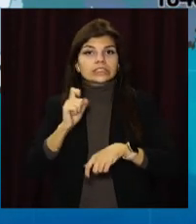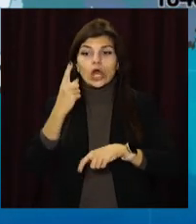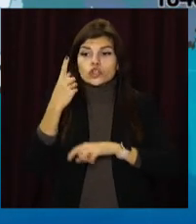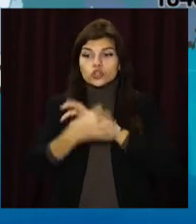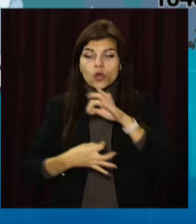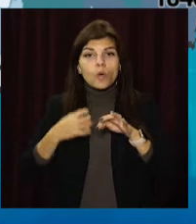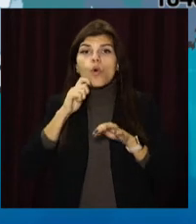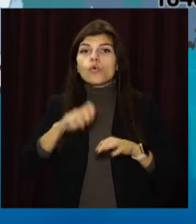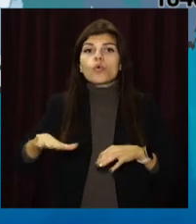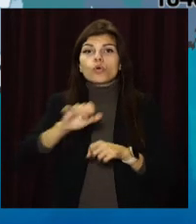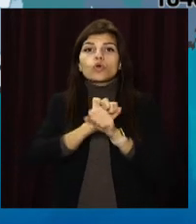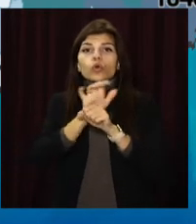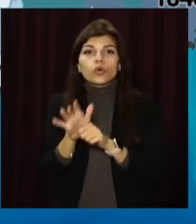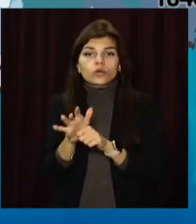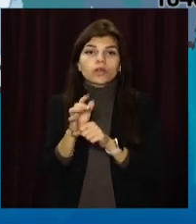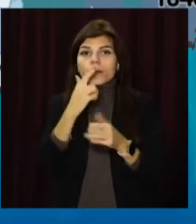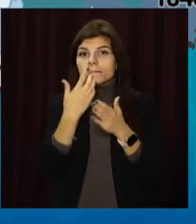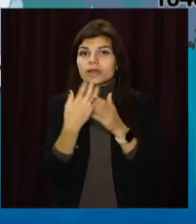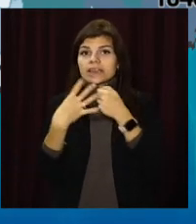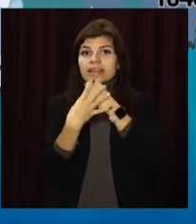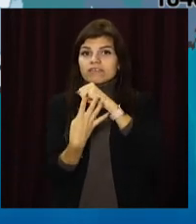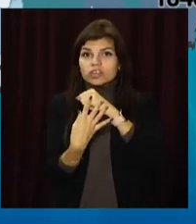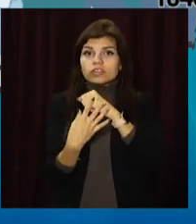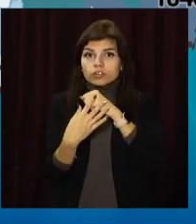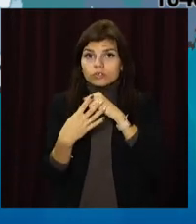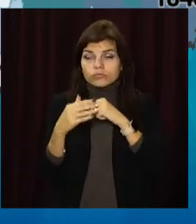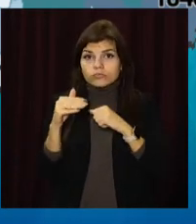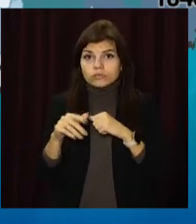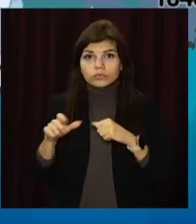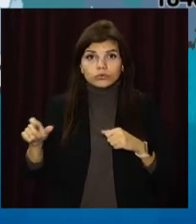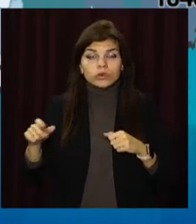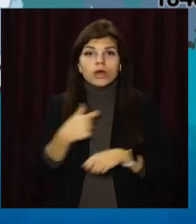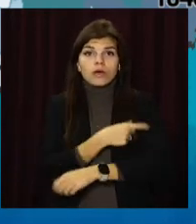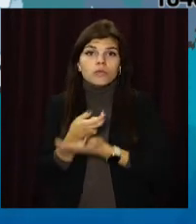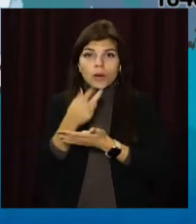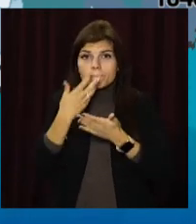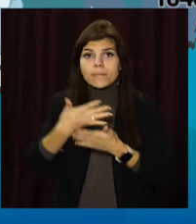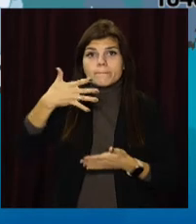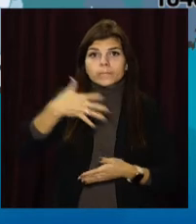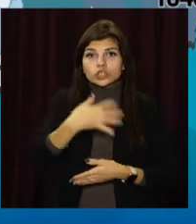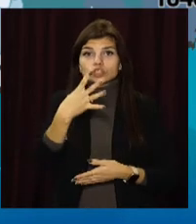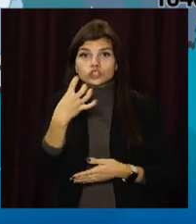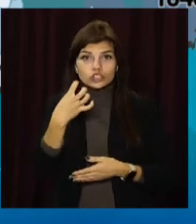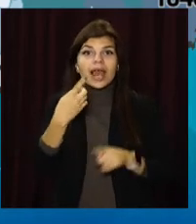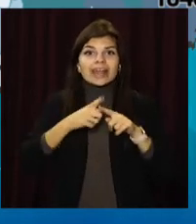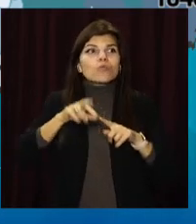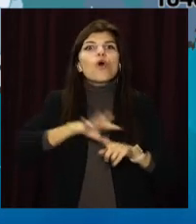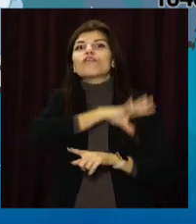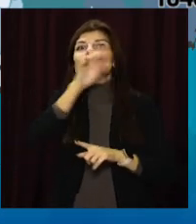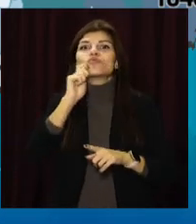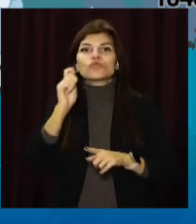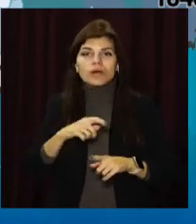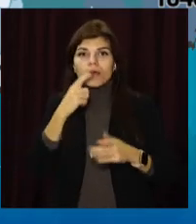В країні корону діагностували в майже 19 тисяч людей. Ушпиталили понад 5400 пацієнтів.